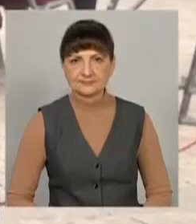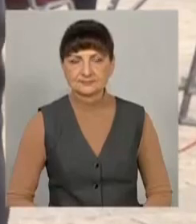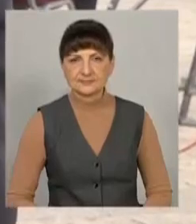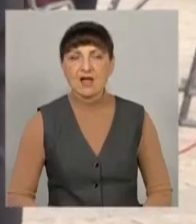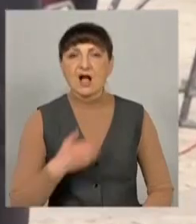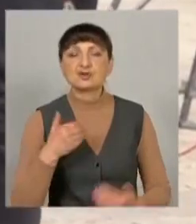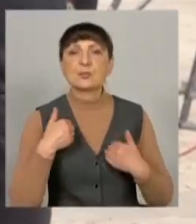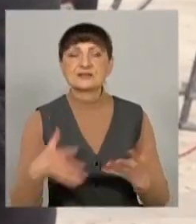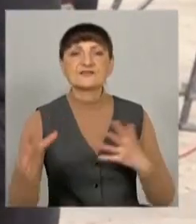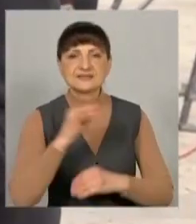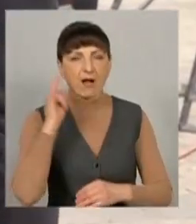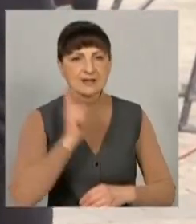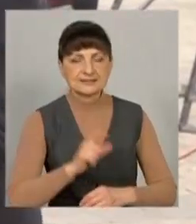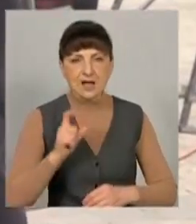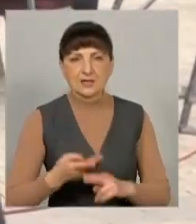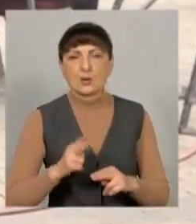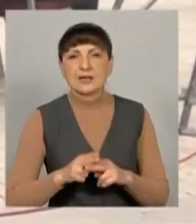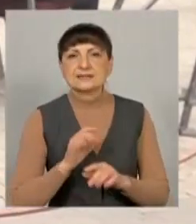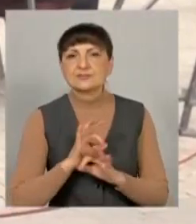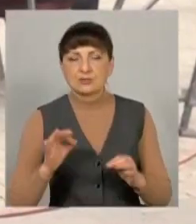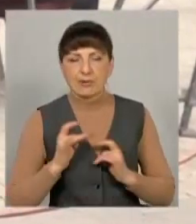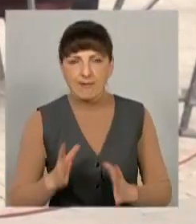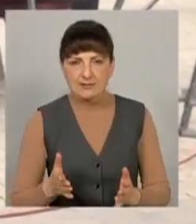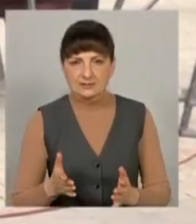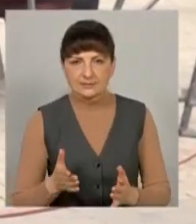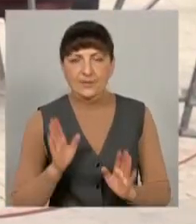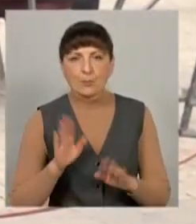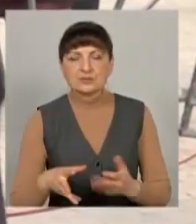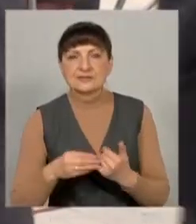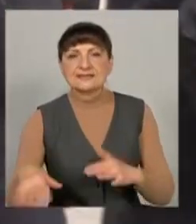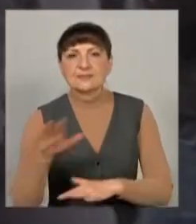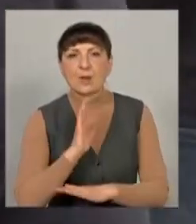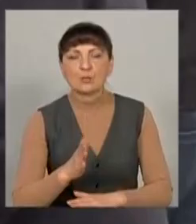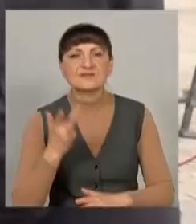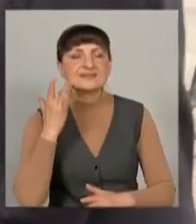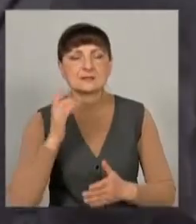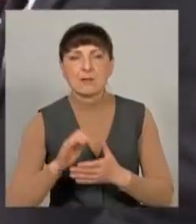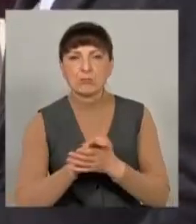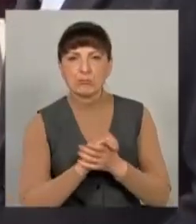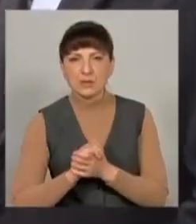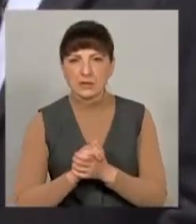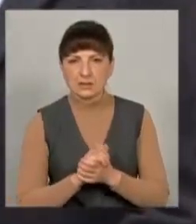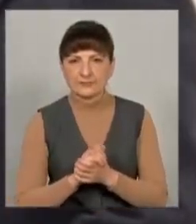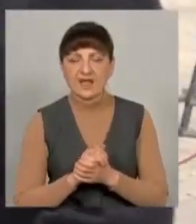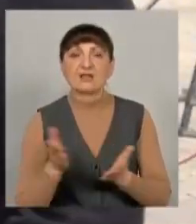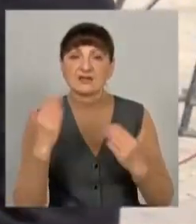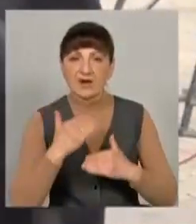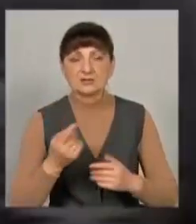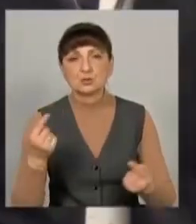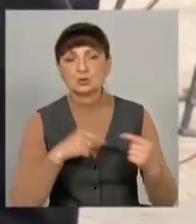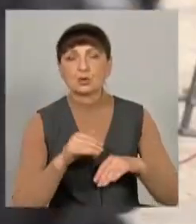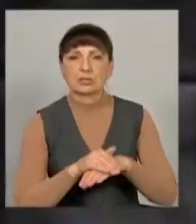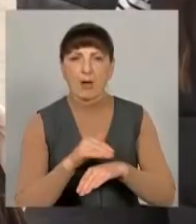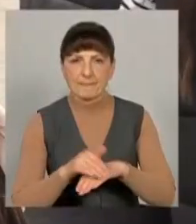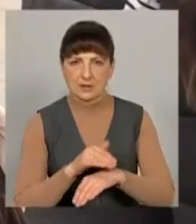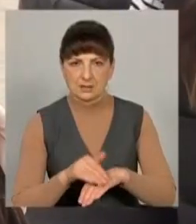Хочу поздравить всех казахстанцев с таким замечательным праздником. Пусть на земле всегда будет царить мир и единство. Давайте будем добры друг к